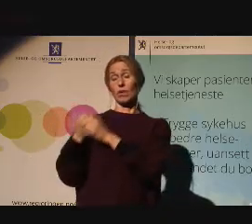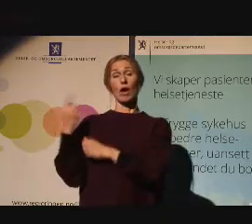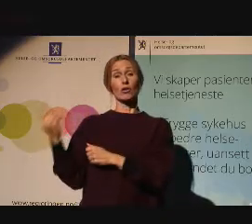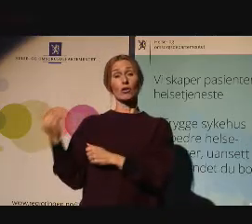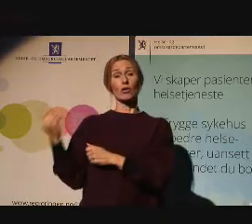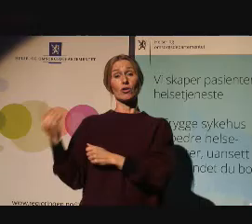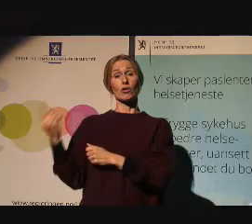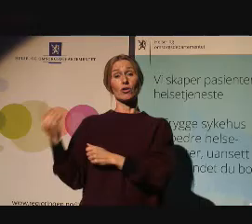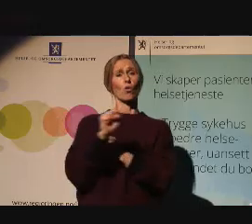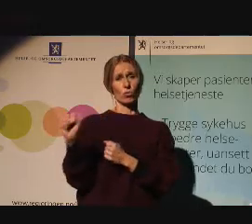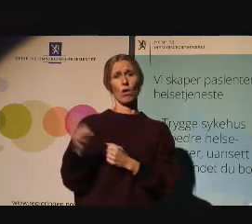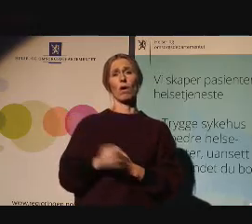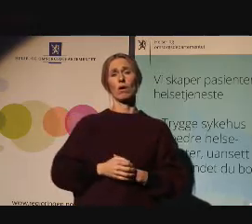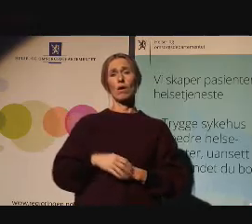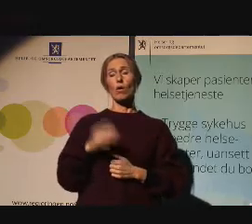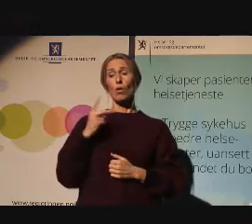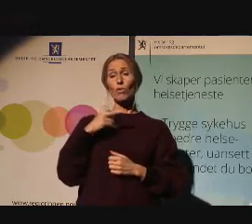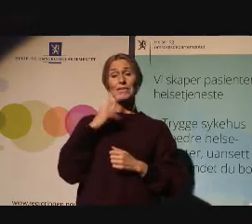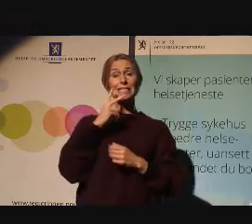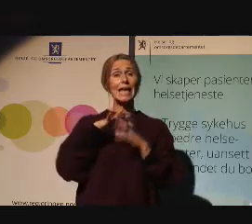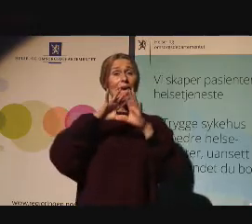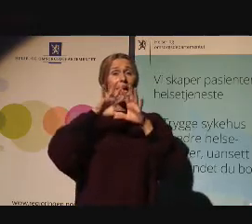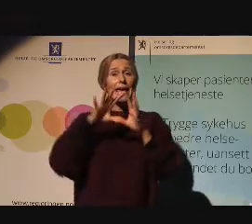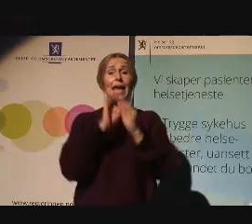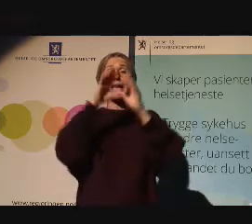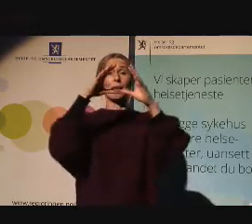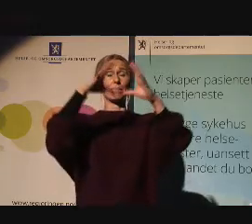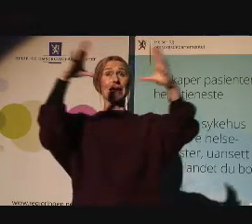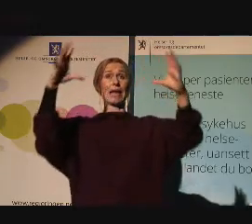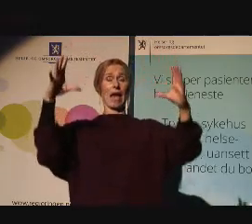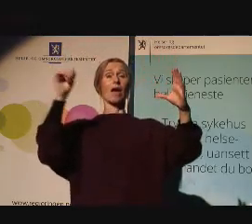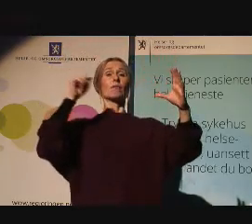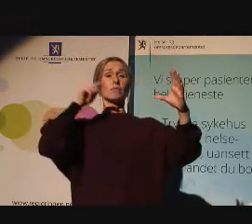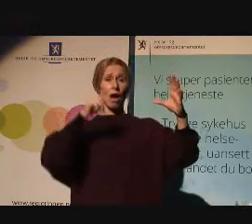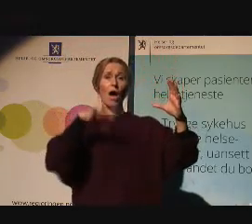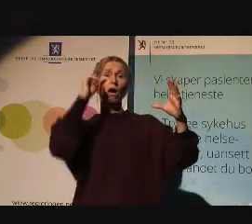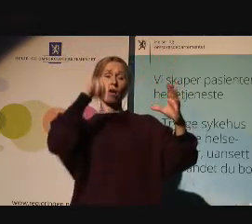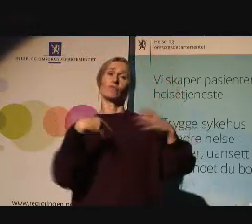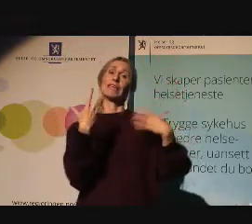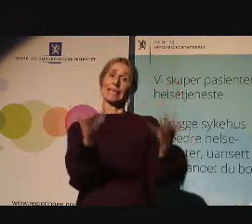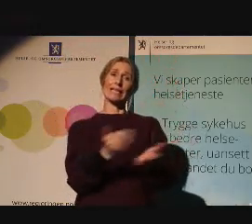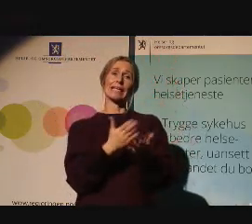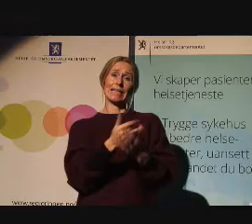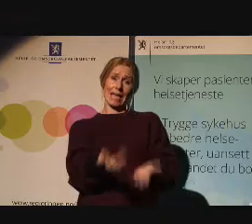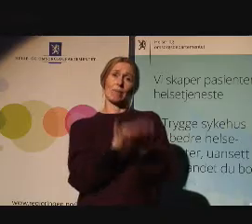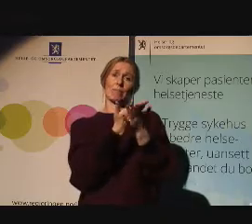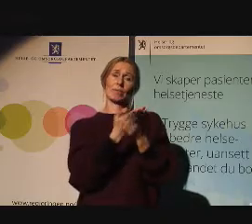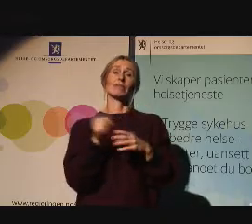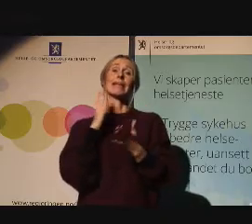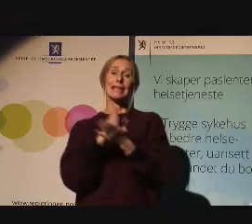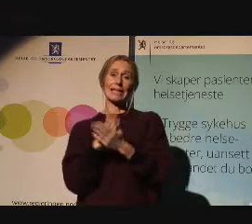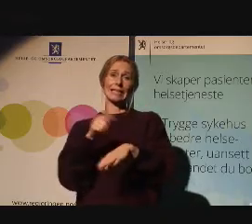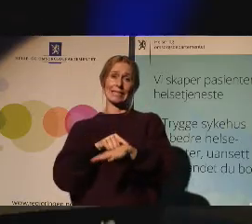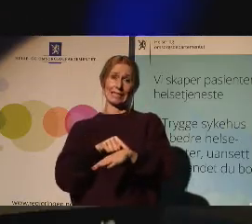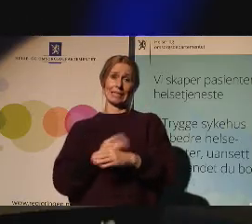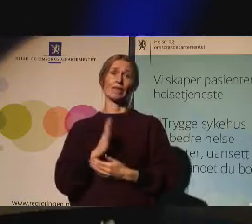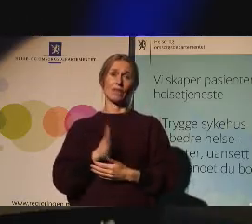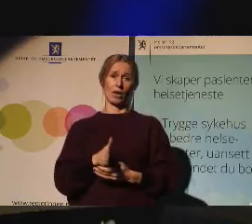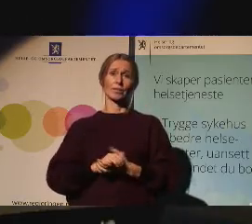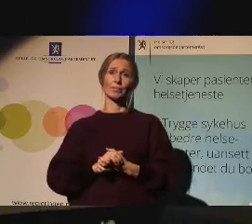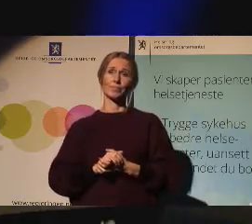når vi ser hele det bildet at vi klarer å gi rett hjelp til rett tid. Takk.